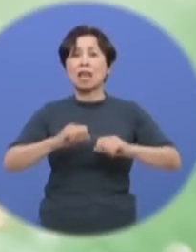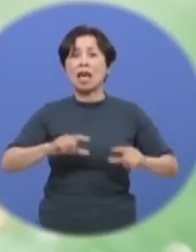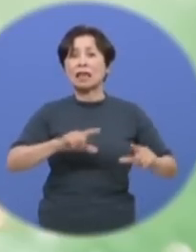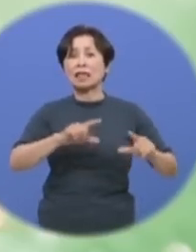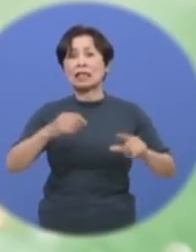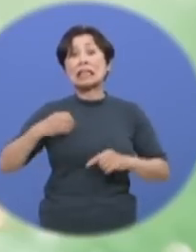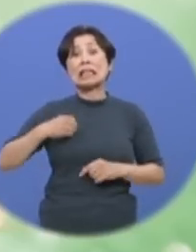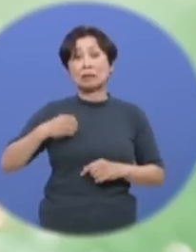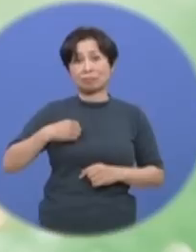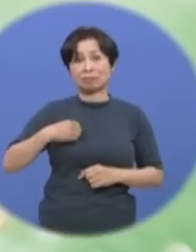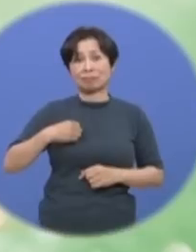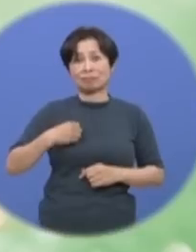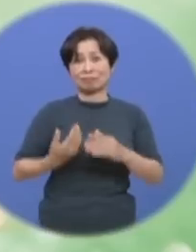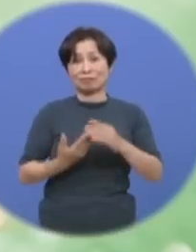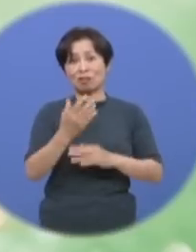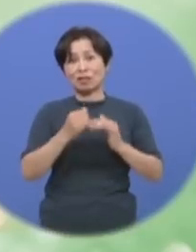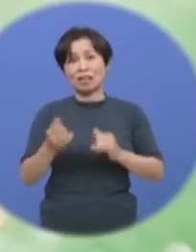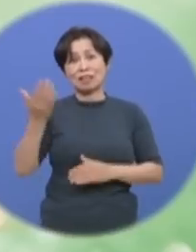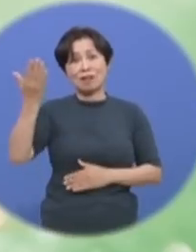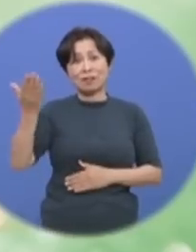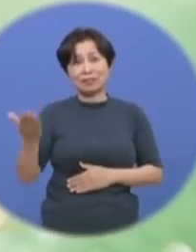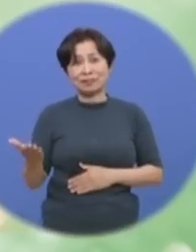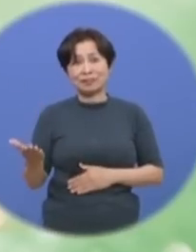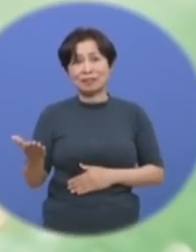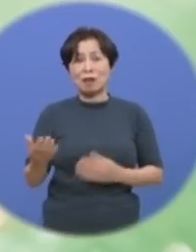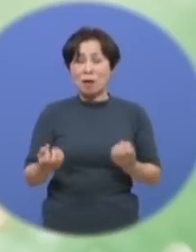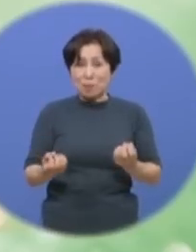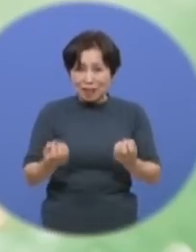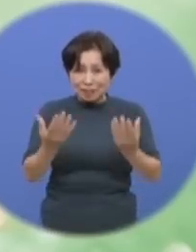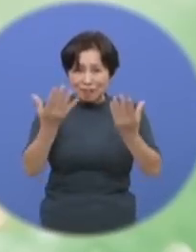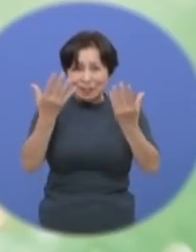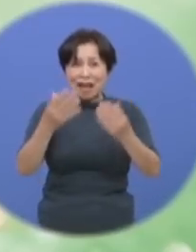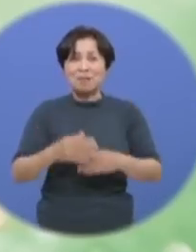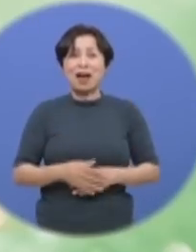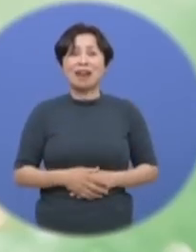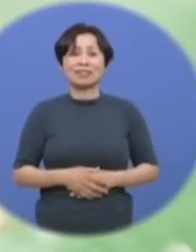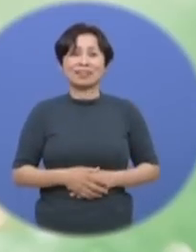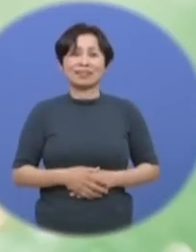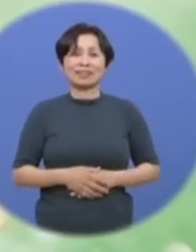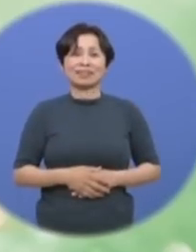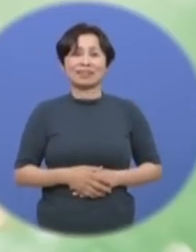統制されたのはご覧の方々ですおめでとうございます